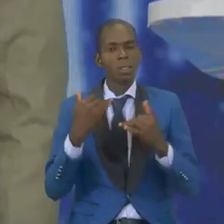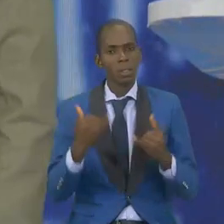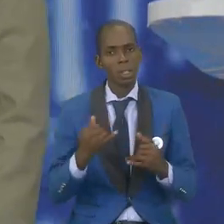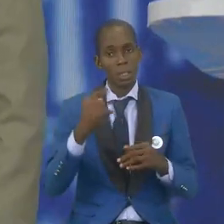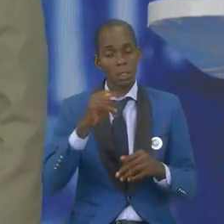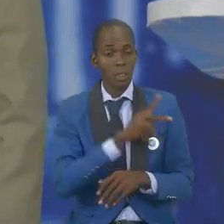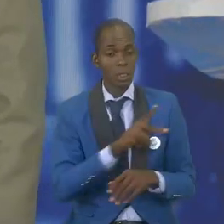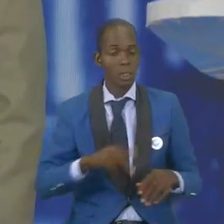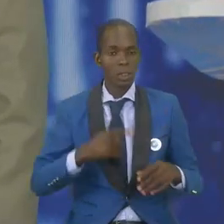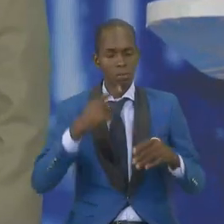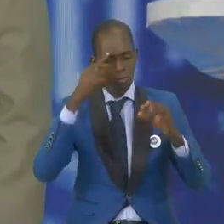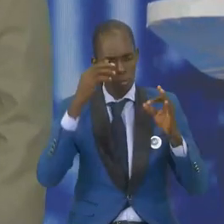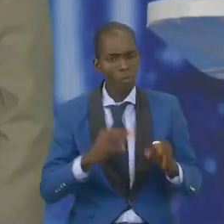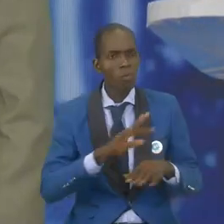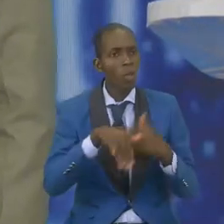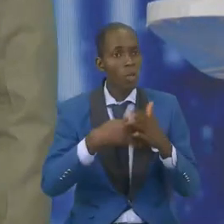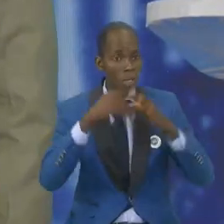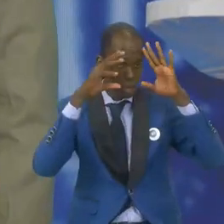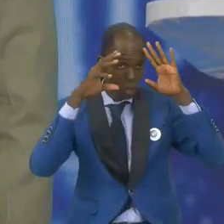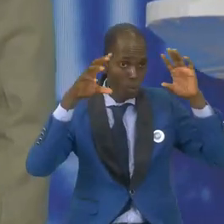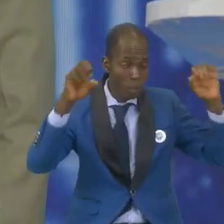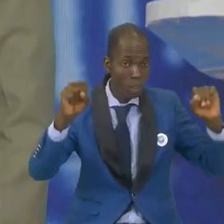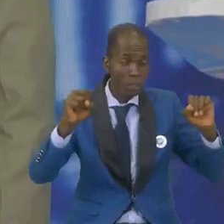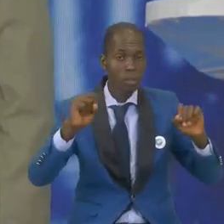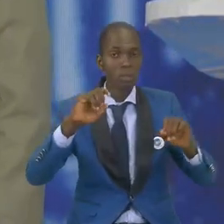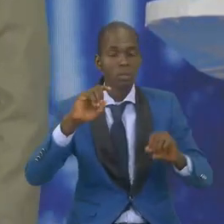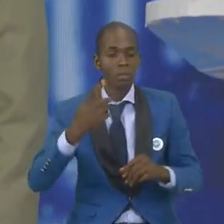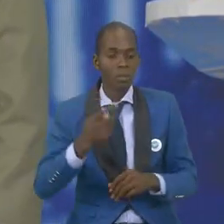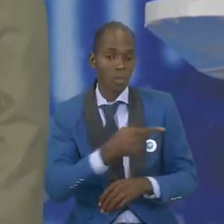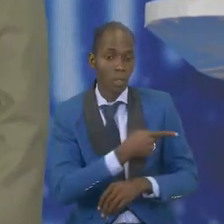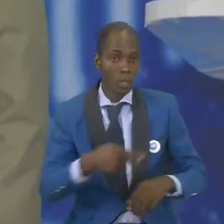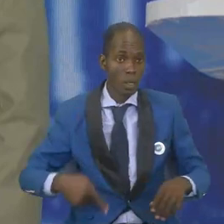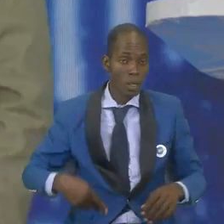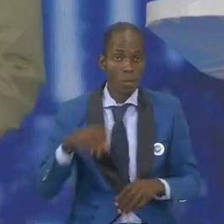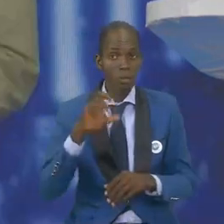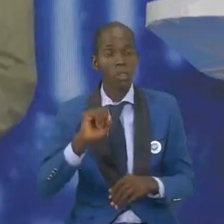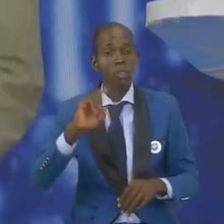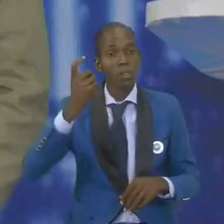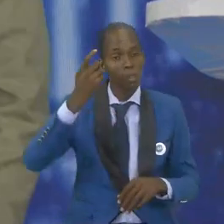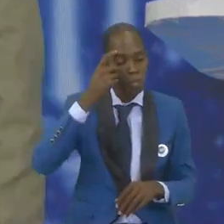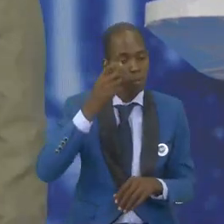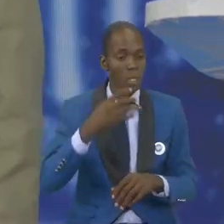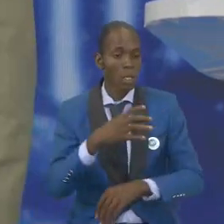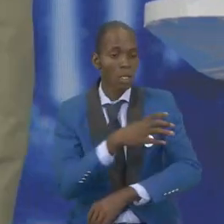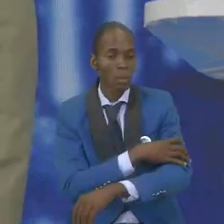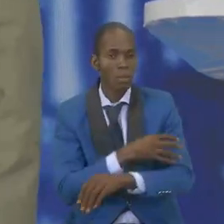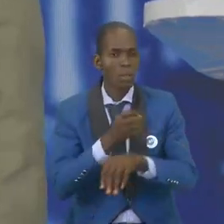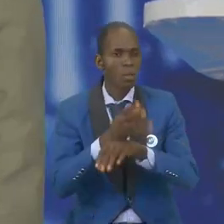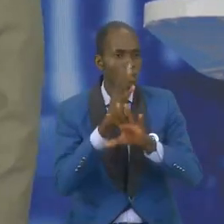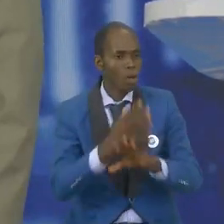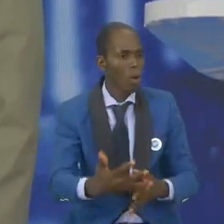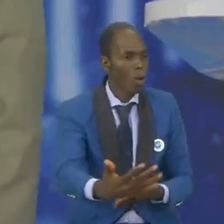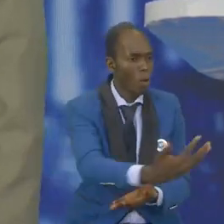alors le roi dit, tous ces conspirateurs-là, satrapes, intendants,